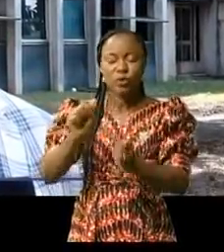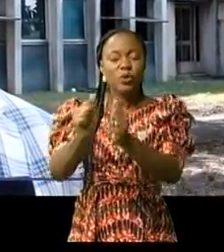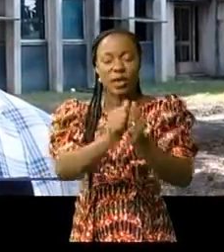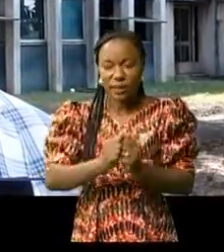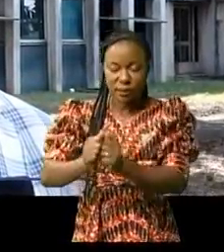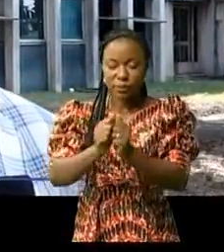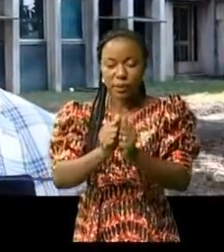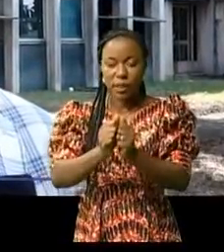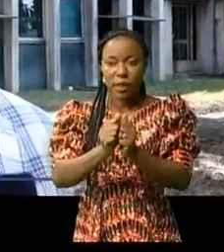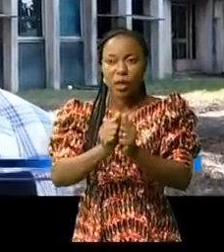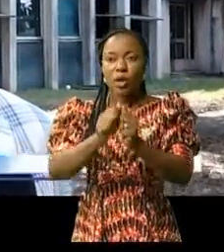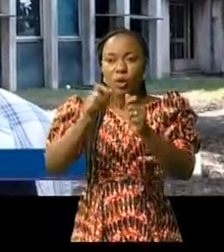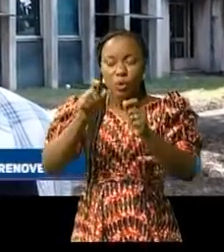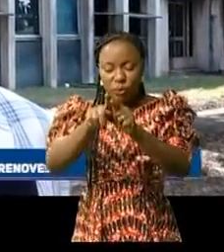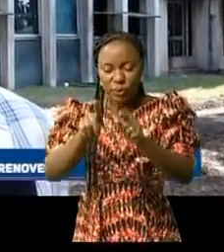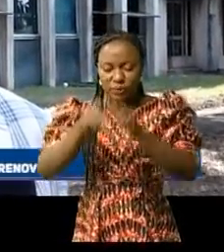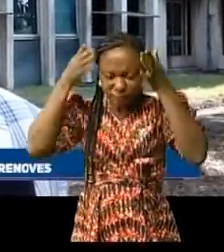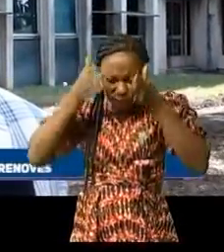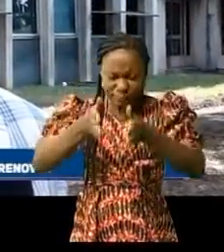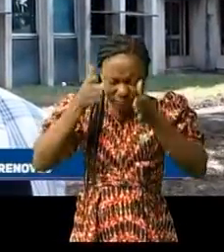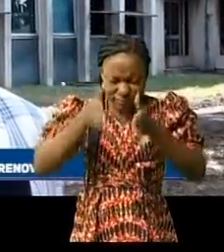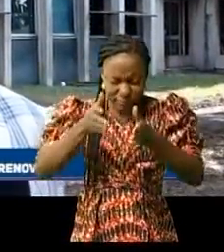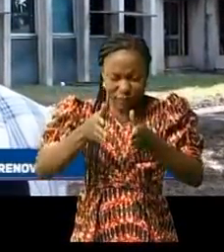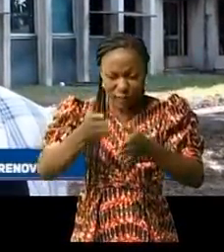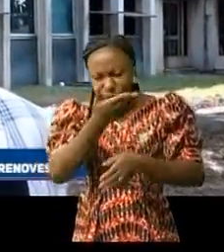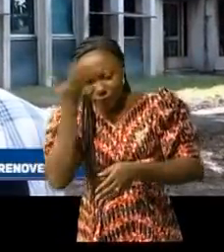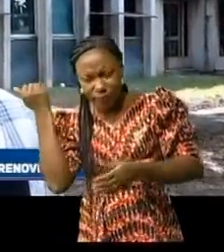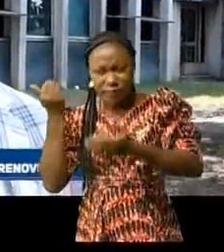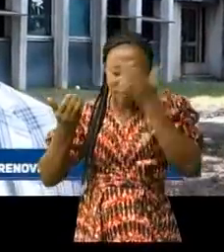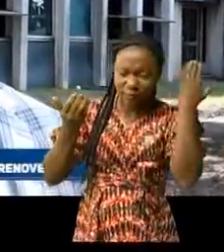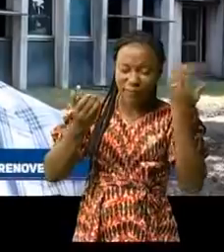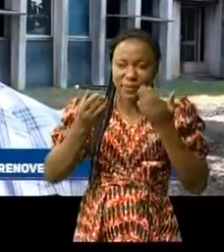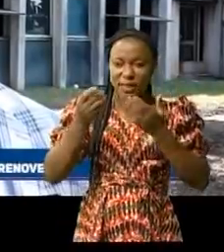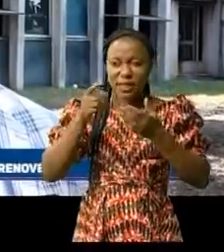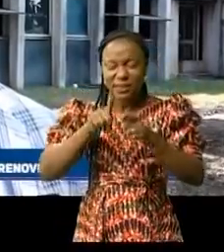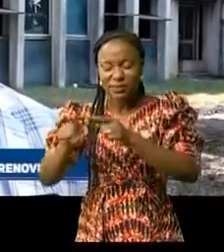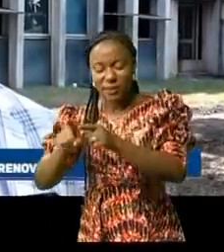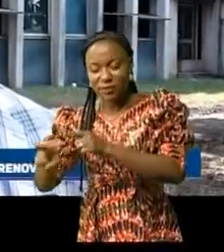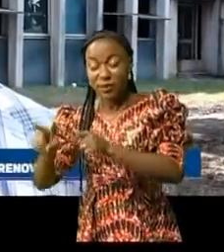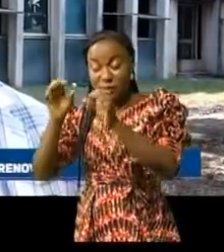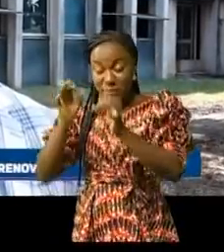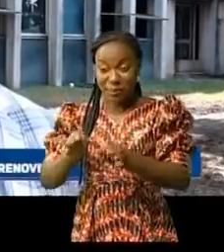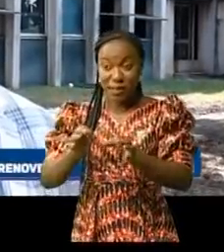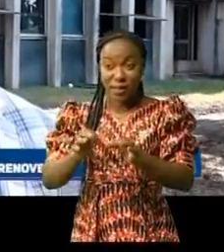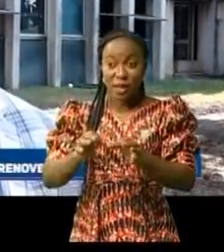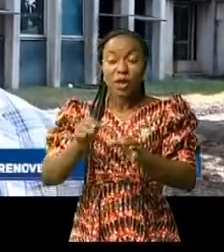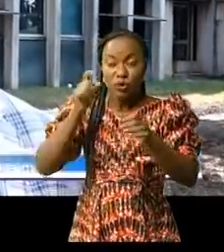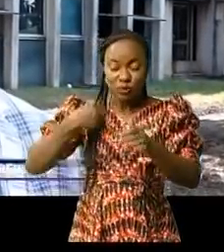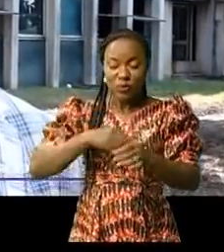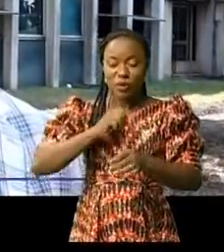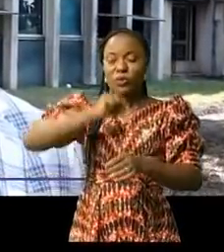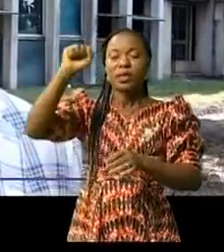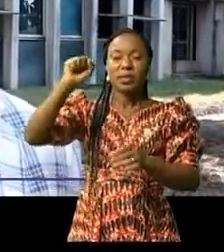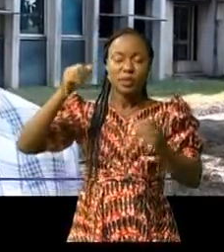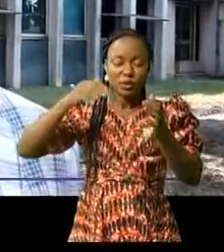et s'est concentrée et oublions nos divergences développeurs est là et développeurs voient gagner ce